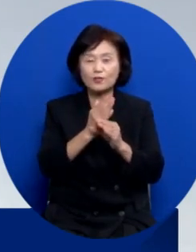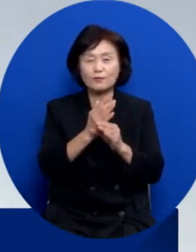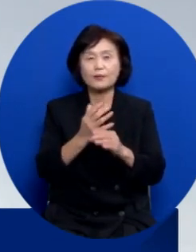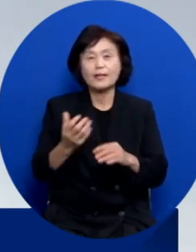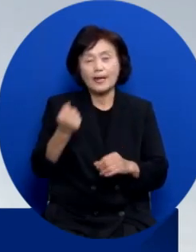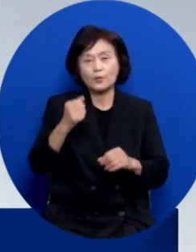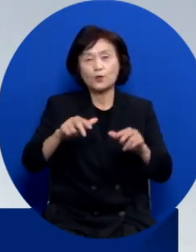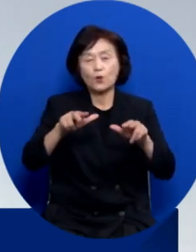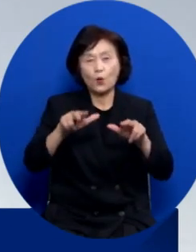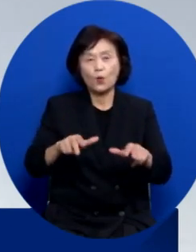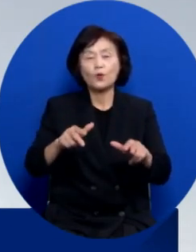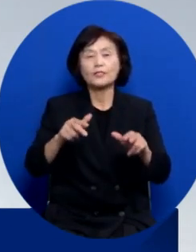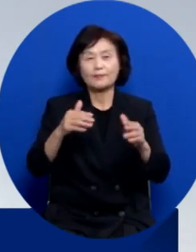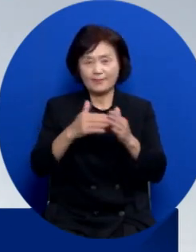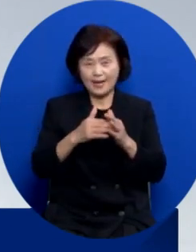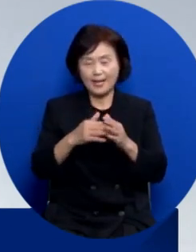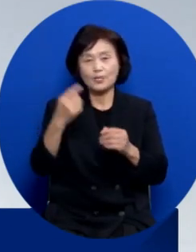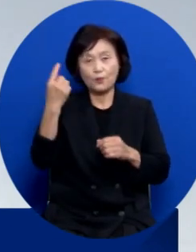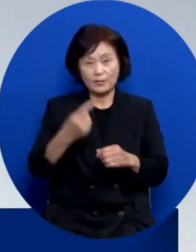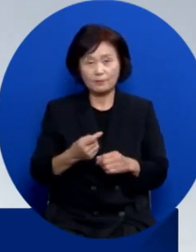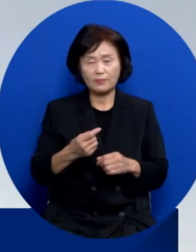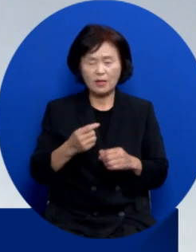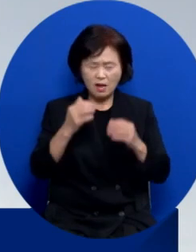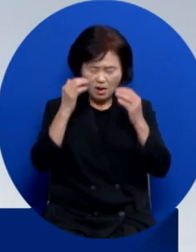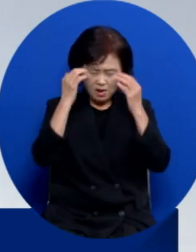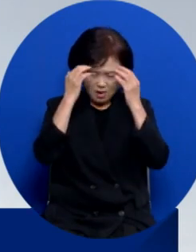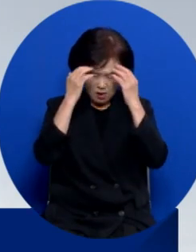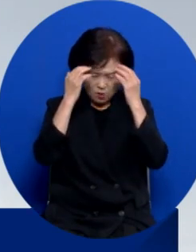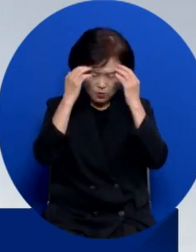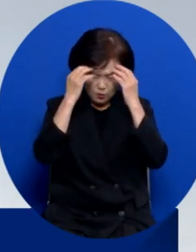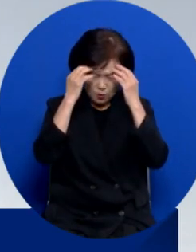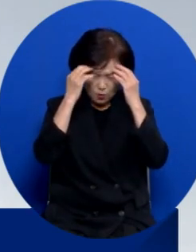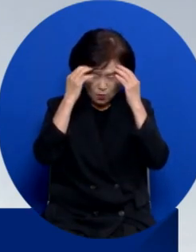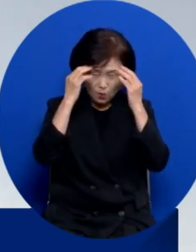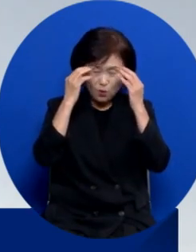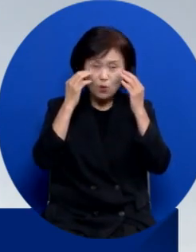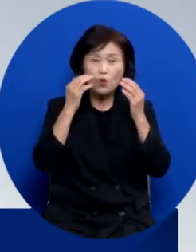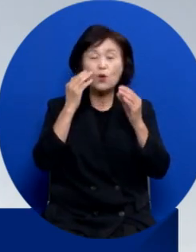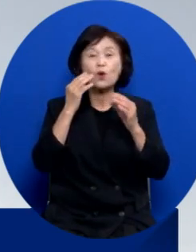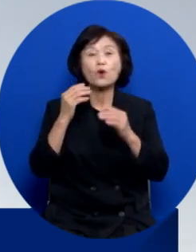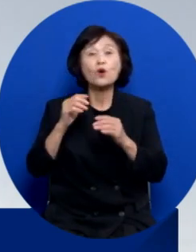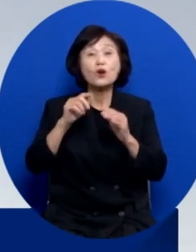왔습니다. 그 고통을 짊어지고 지나온 세월에 대해서